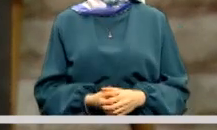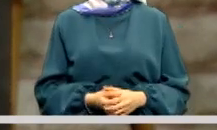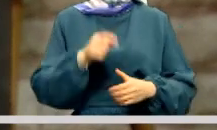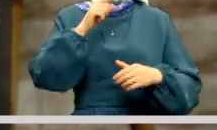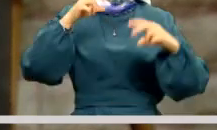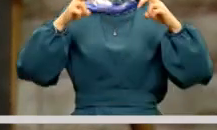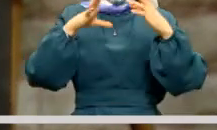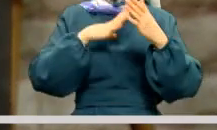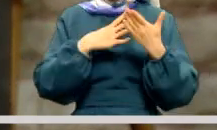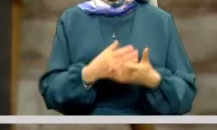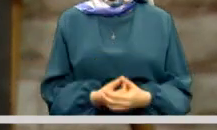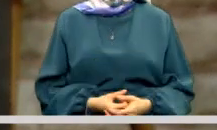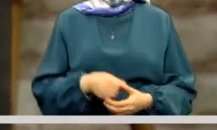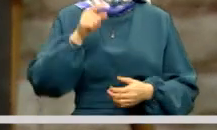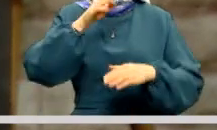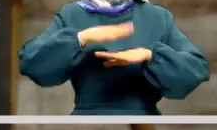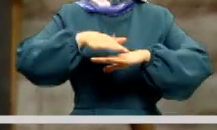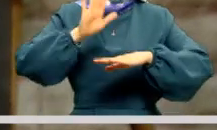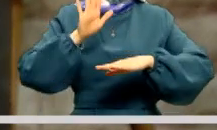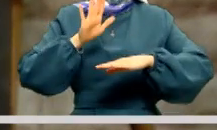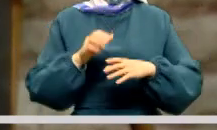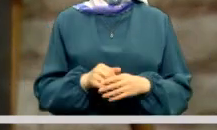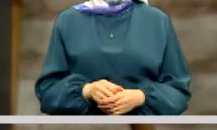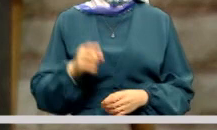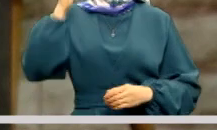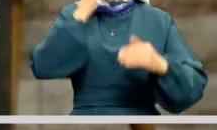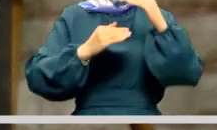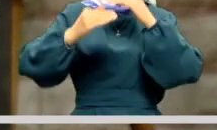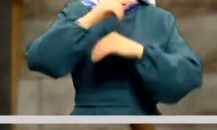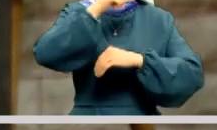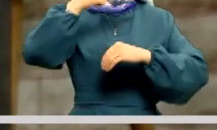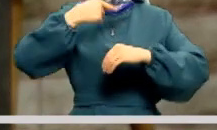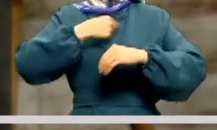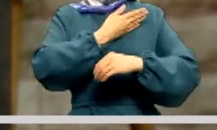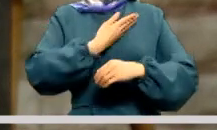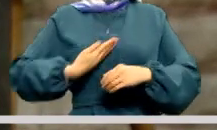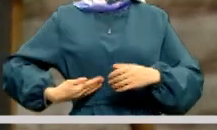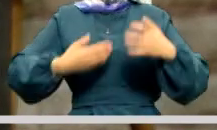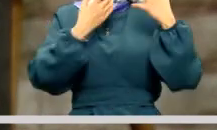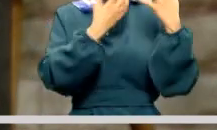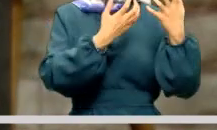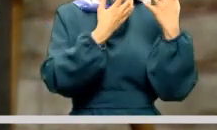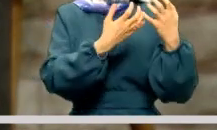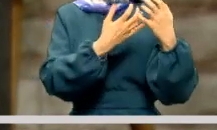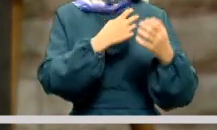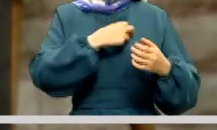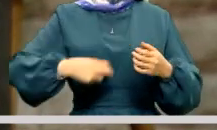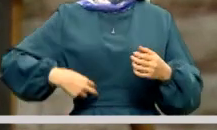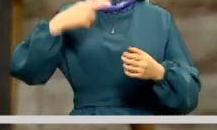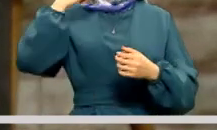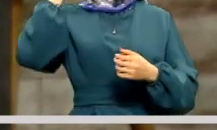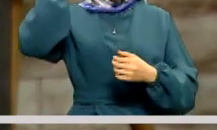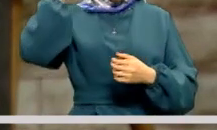husustur dolayısıyla bunları yerine getirmediğimiz zaman Rabbimizin sevgisinden ve merhametinden Peygamberimiz